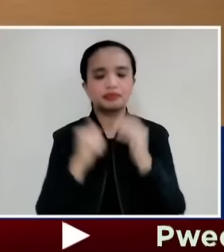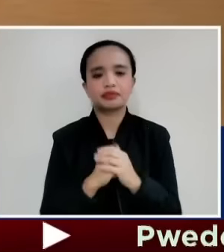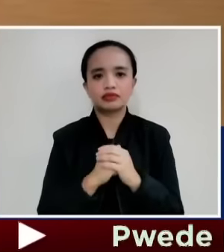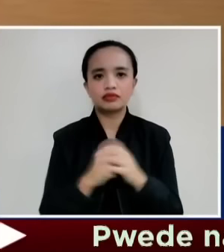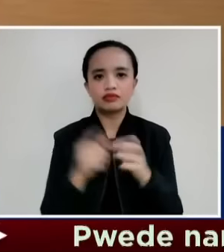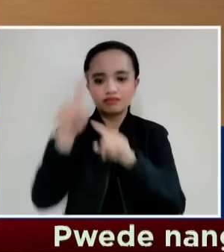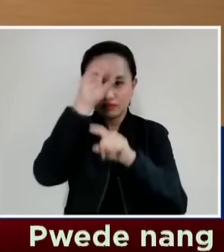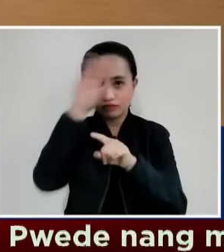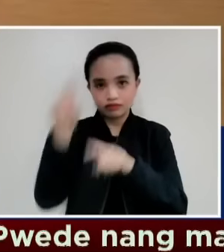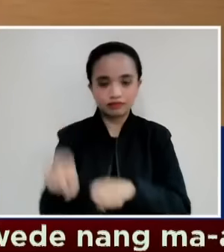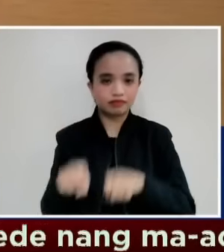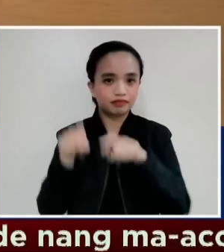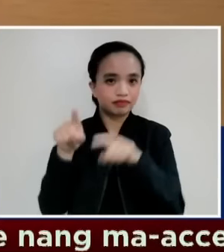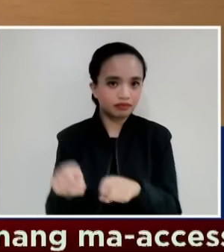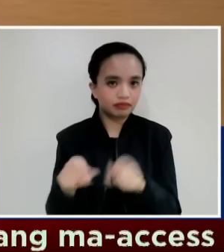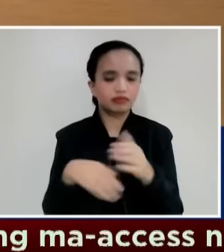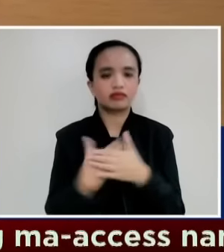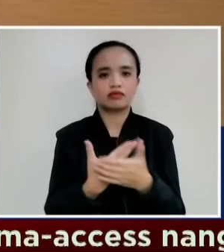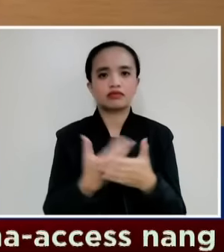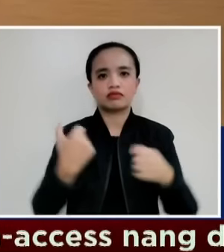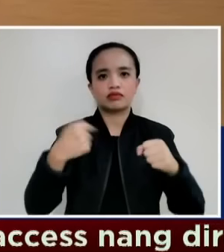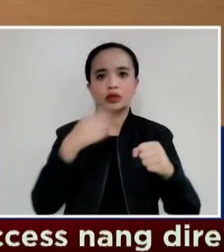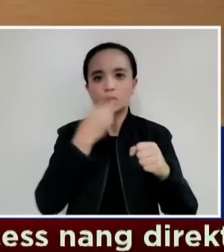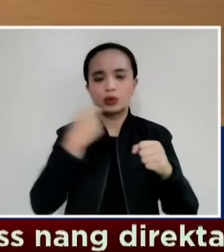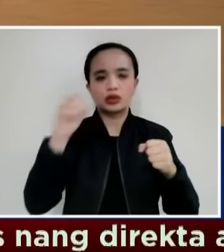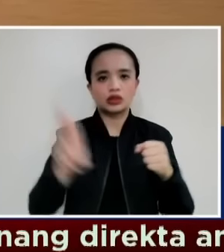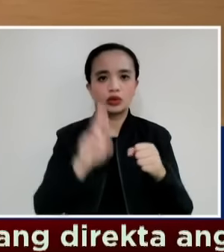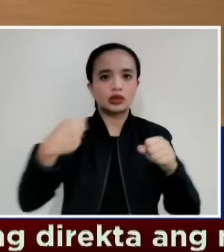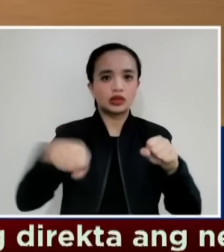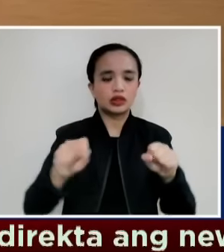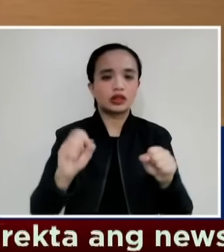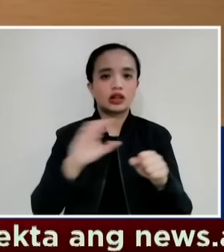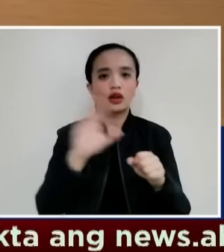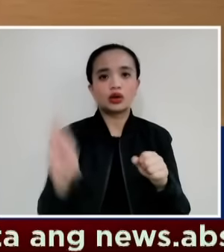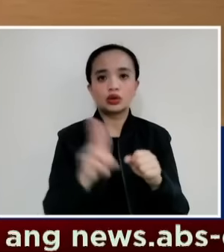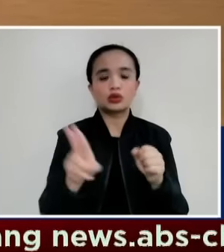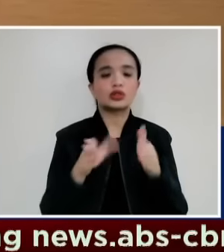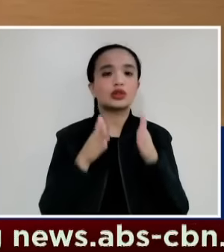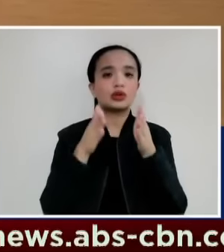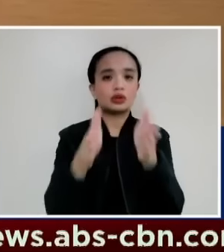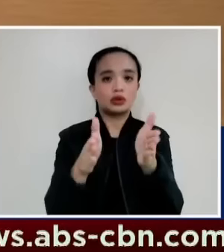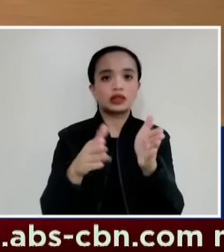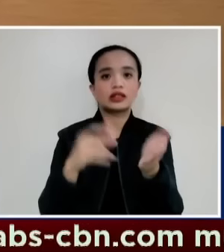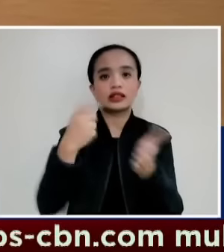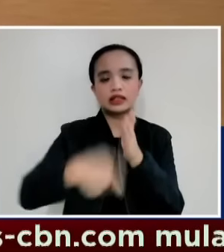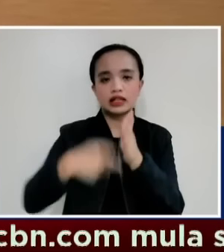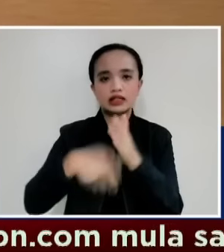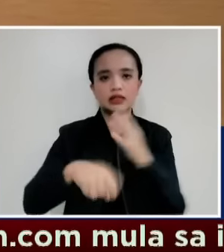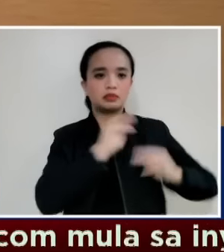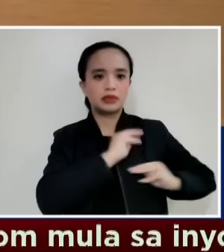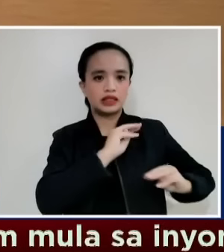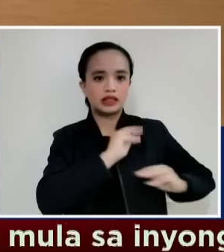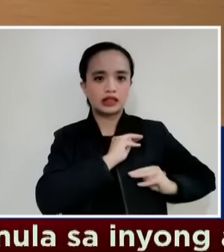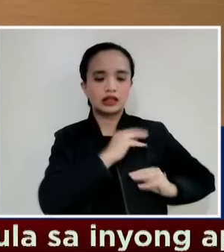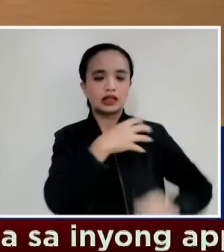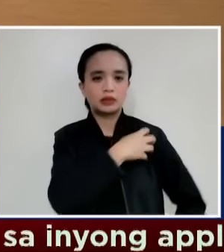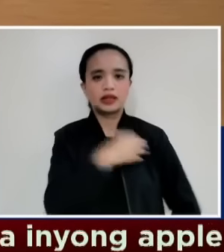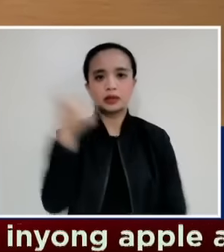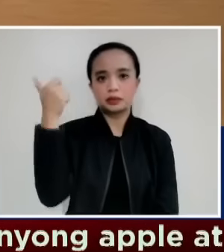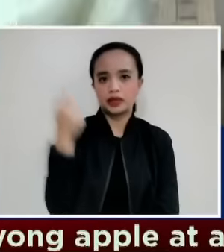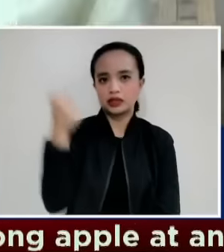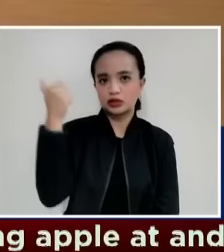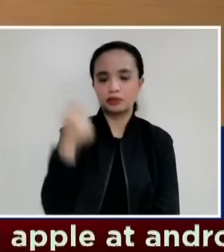fiscal regime, motor vehicle users charge or road users tax, at military and uniform personnel pension. Nais din